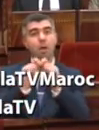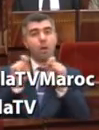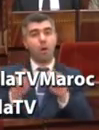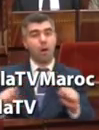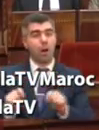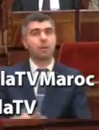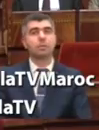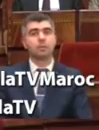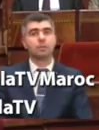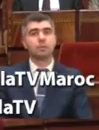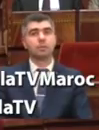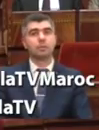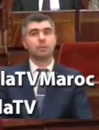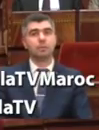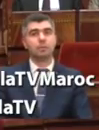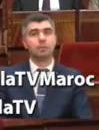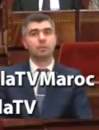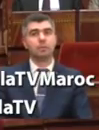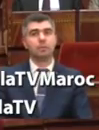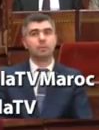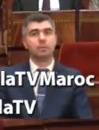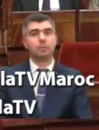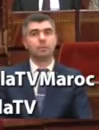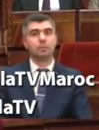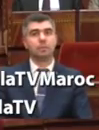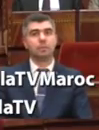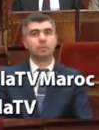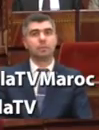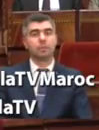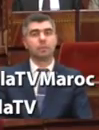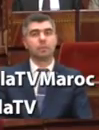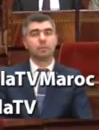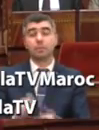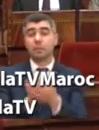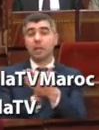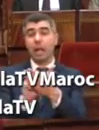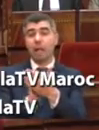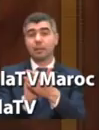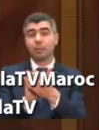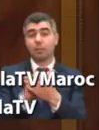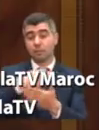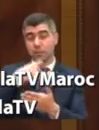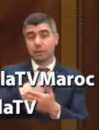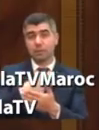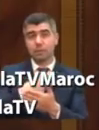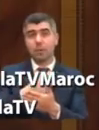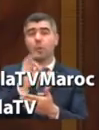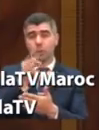شوف تفضل السيد الوزير. الله يخليكم يا كتحس معايا السيد الرئيس عندك